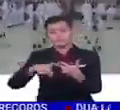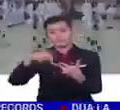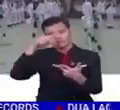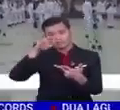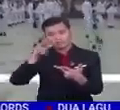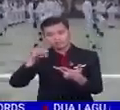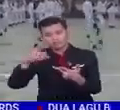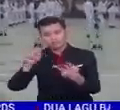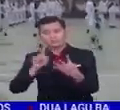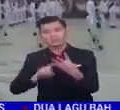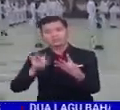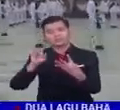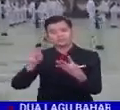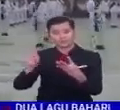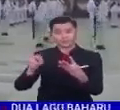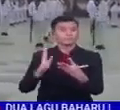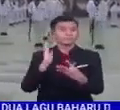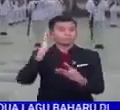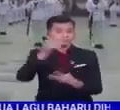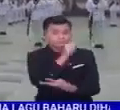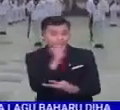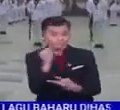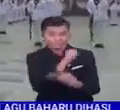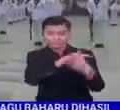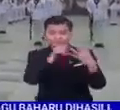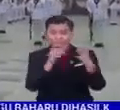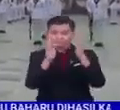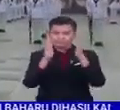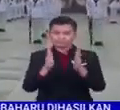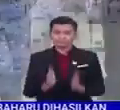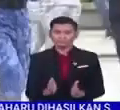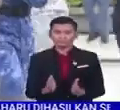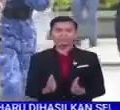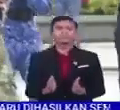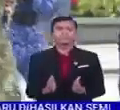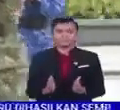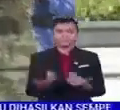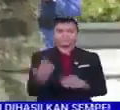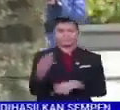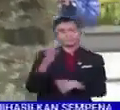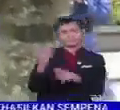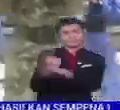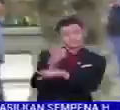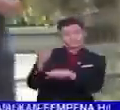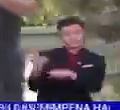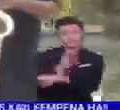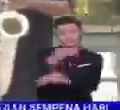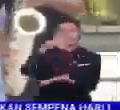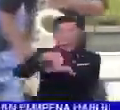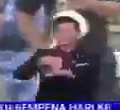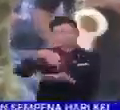Sufi Rashid. Tan Sri Anwar ditemui dalam sesi raptai sambutan Hari Kebangsaan di Putrajaya. Yeah.